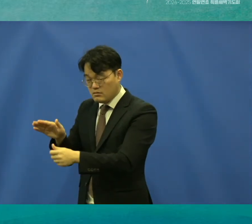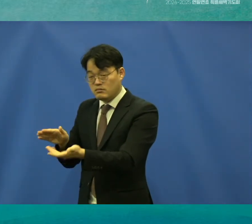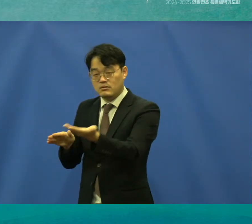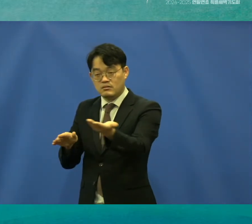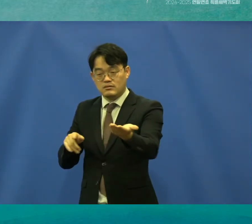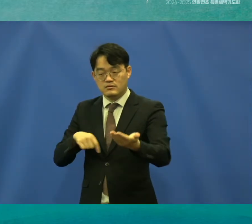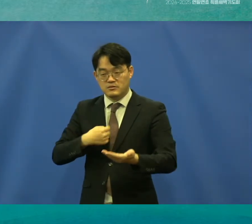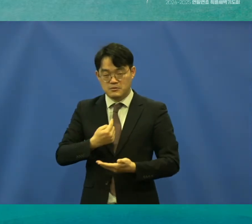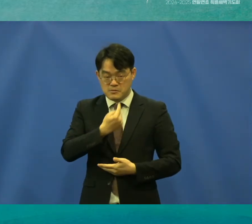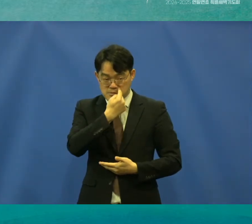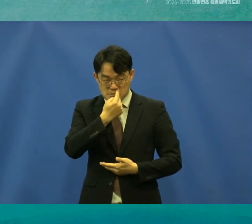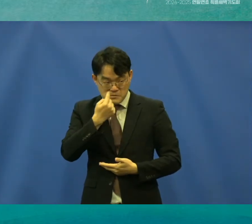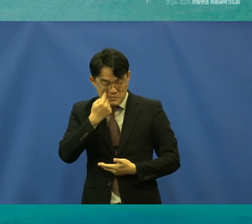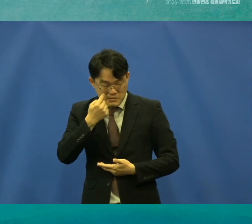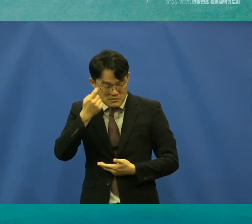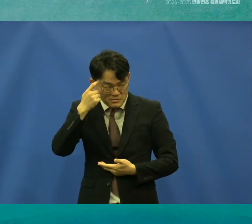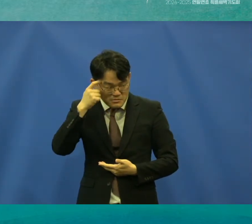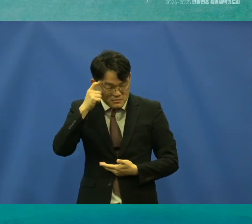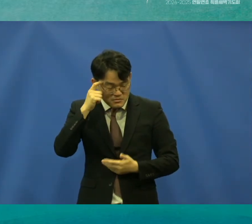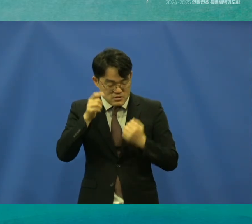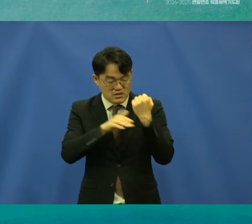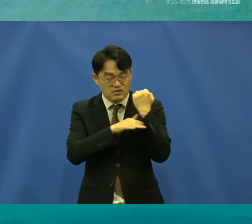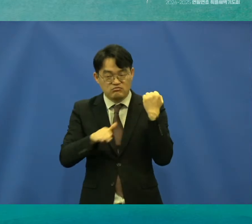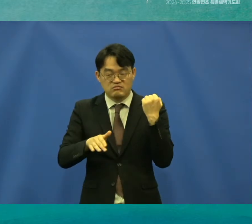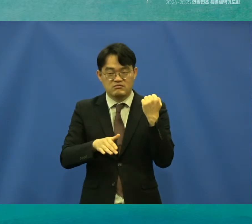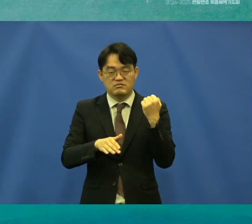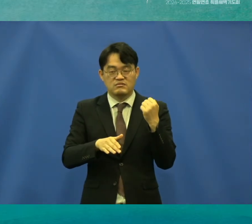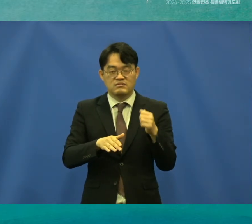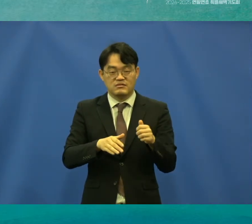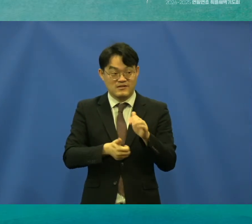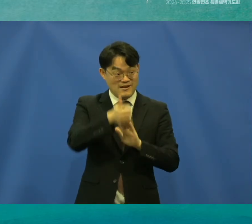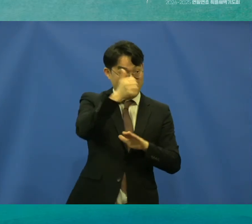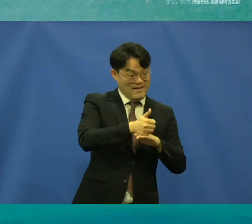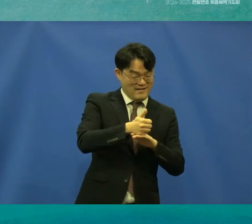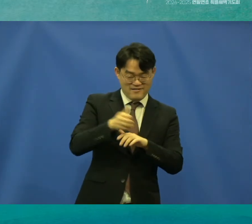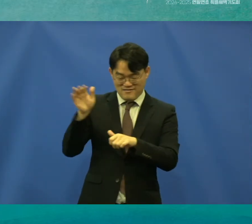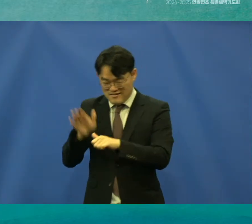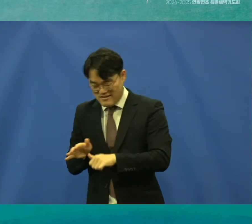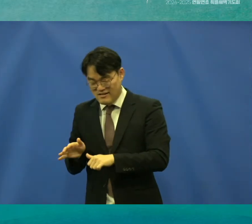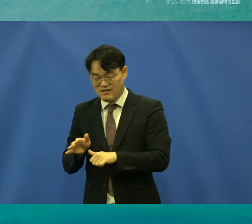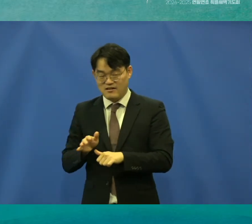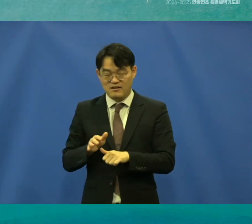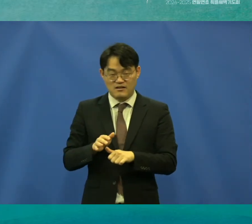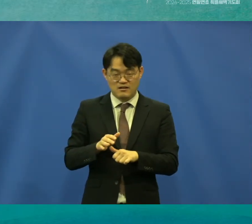선을 긋습니까? 얼마나 내가 의인의식을 가지고 삽니까?